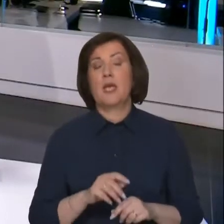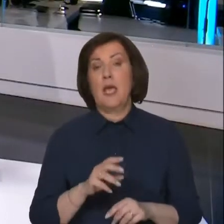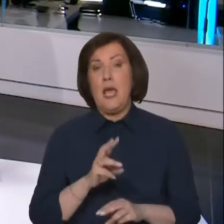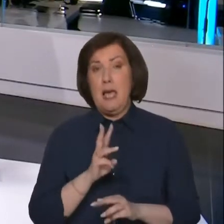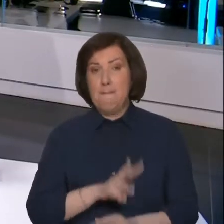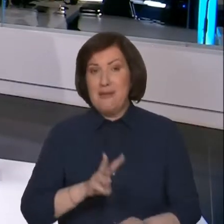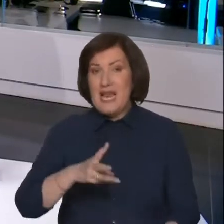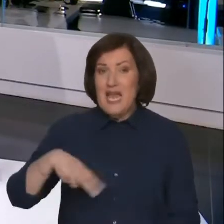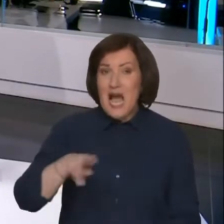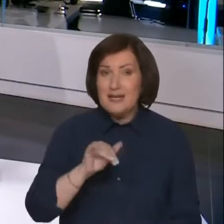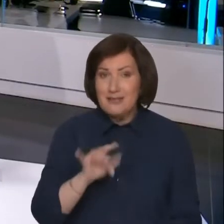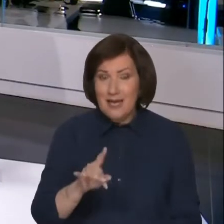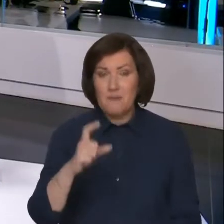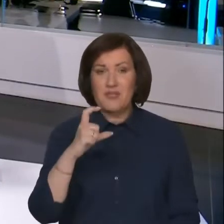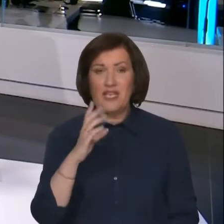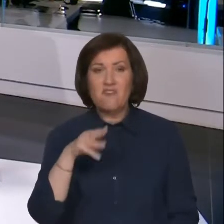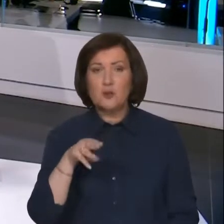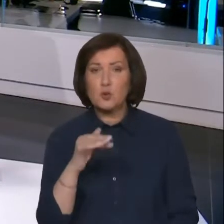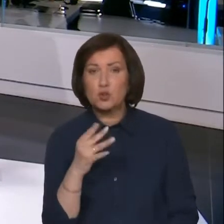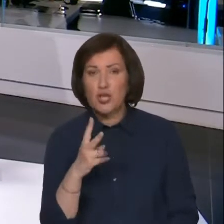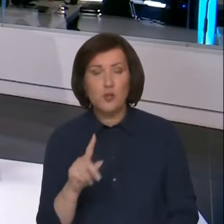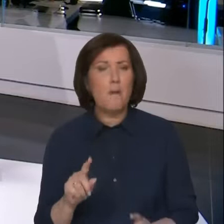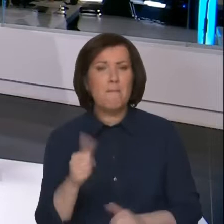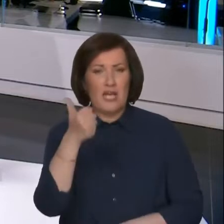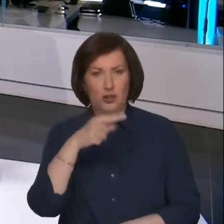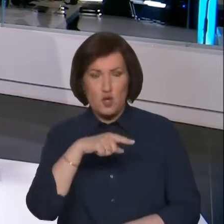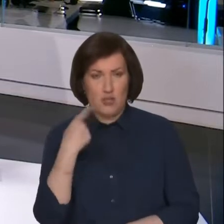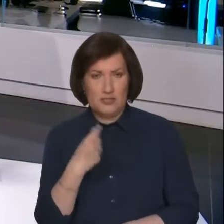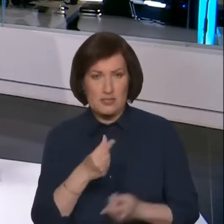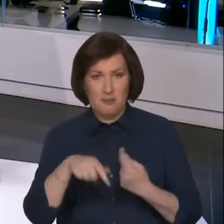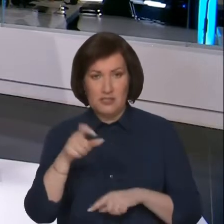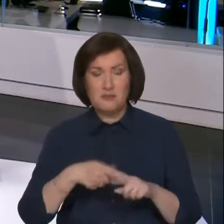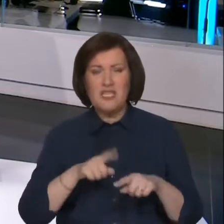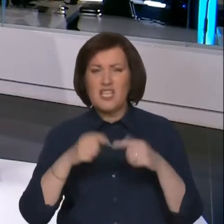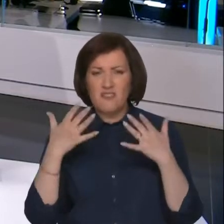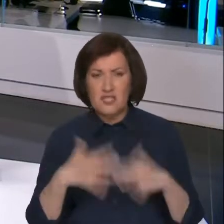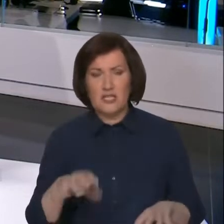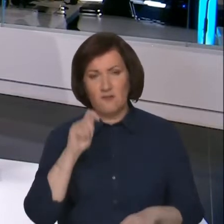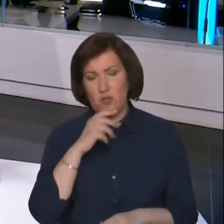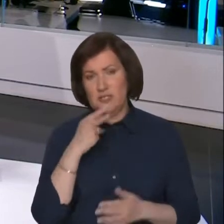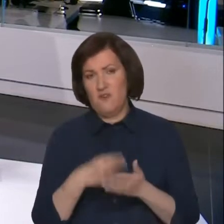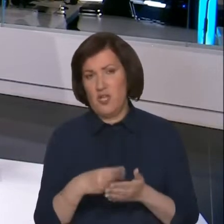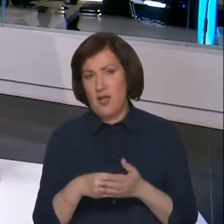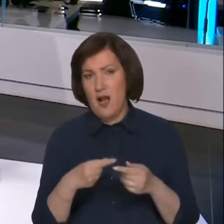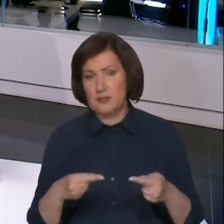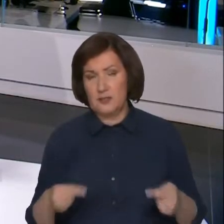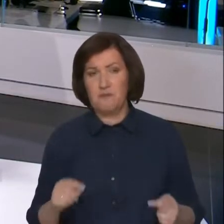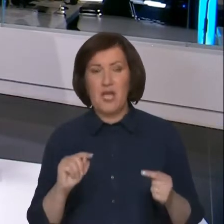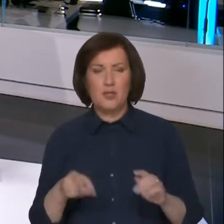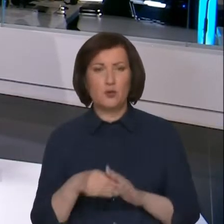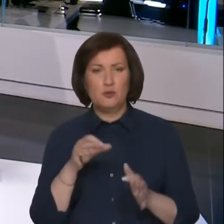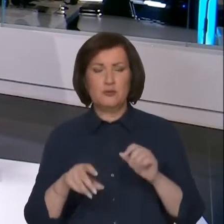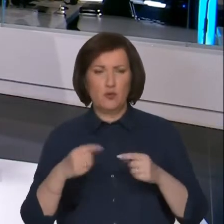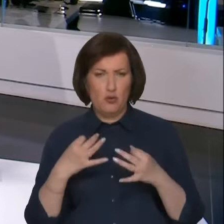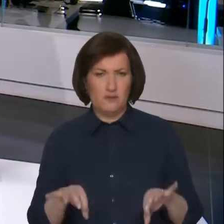Мільярдер Володимир Євтушенко став першим російським бізнесменом, що втратив в Україні свої активи. Антикорупційний суд дозволив